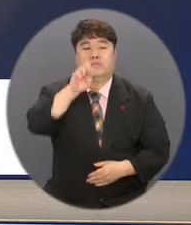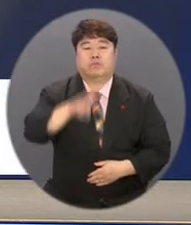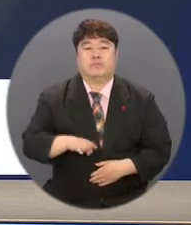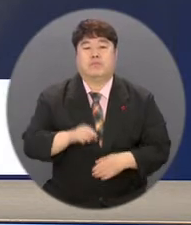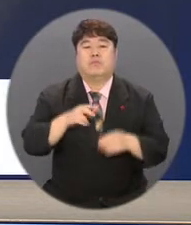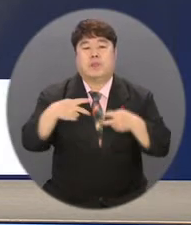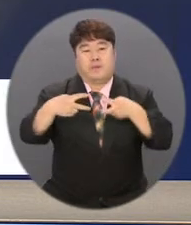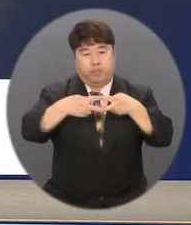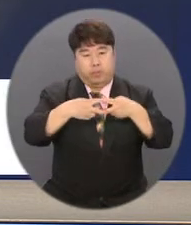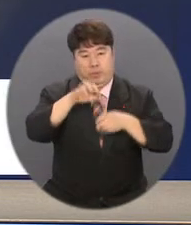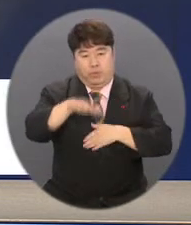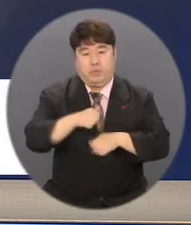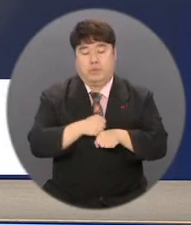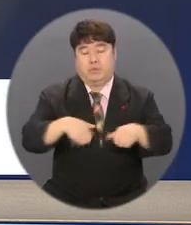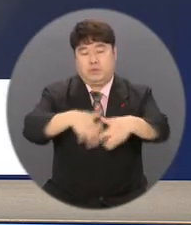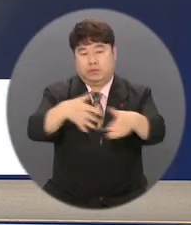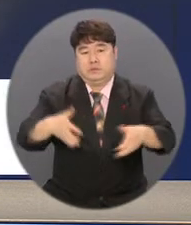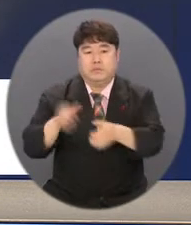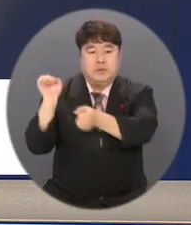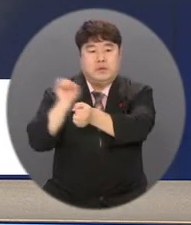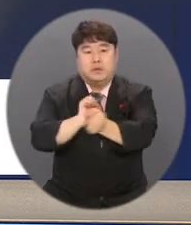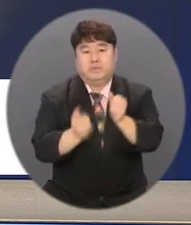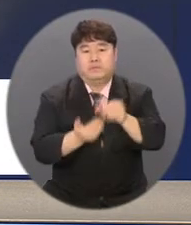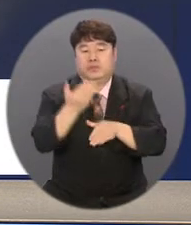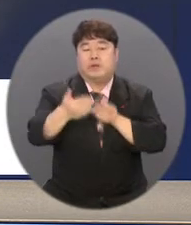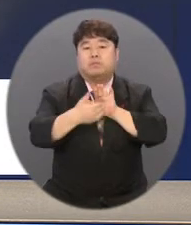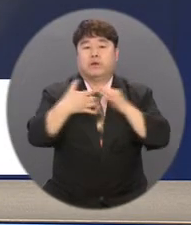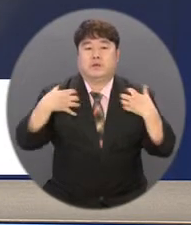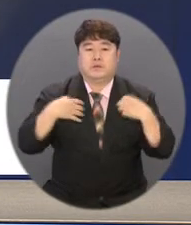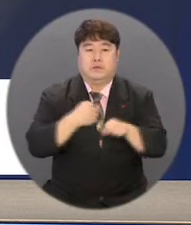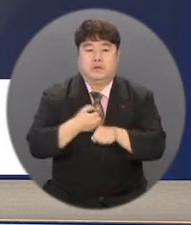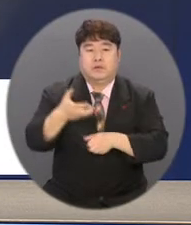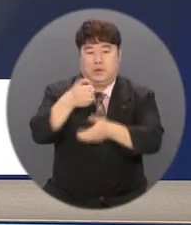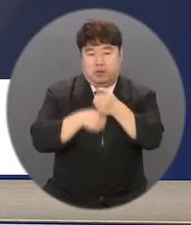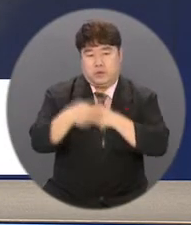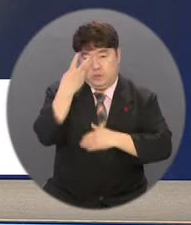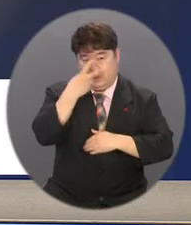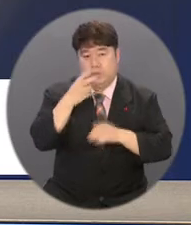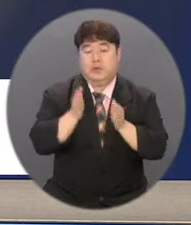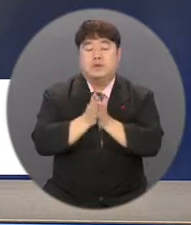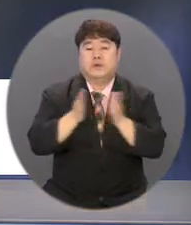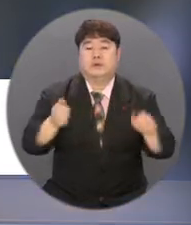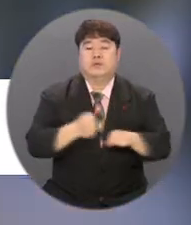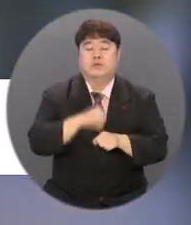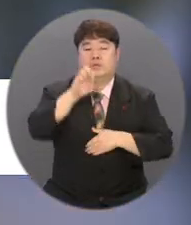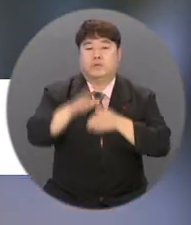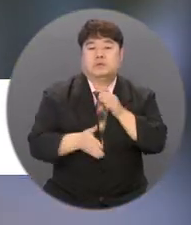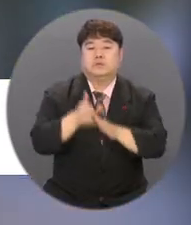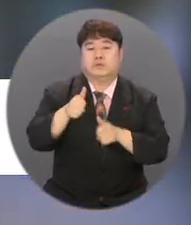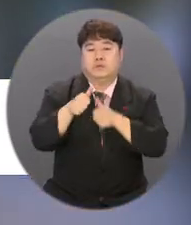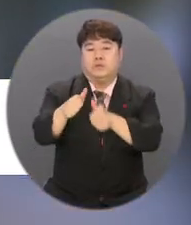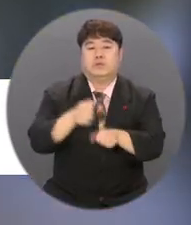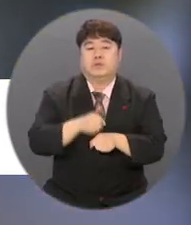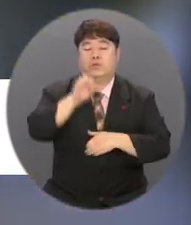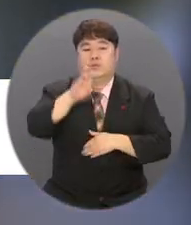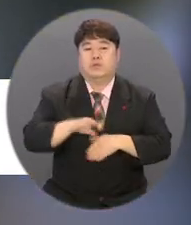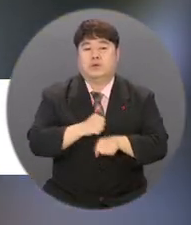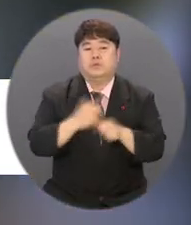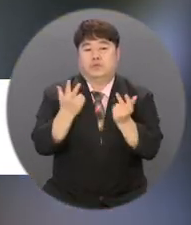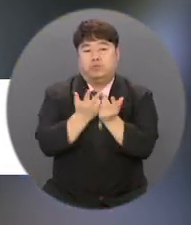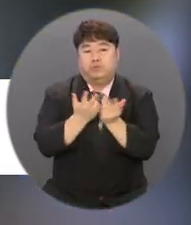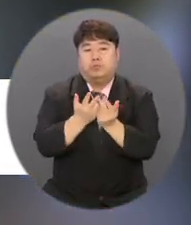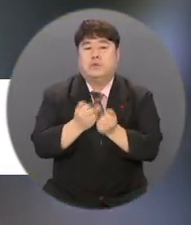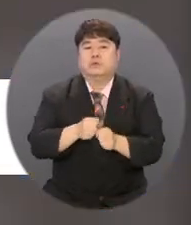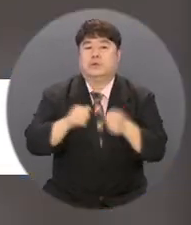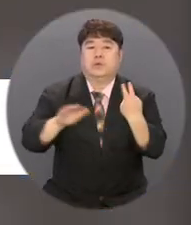광주의 한 병원에서는 집단 감염이 발생해 방역 당국이 역학 조사에 들어갔습니다. 광주시에 따르면 광주 북구